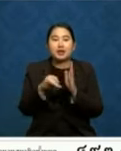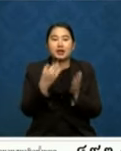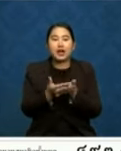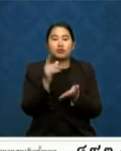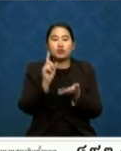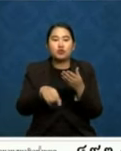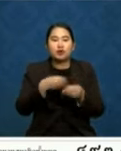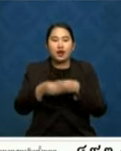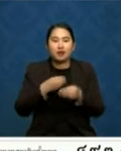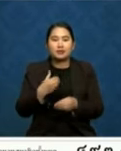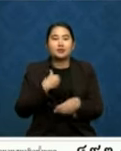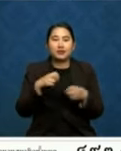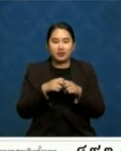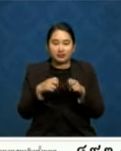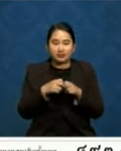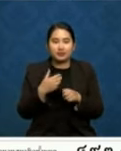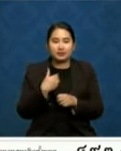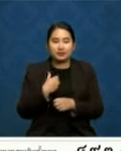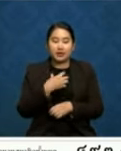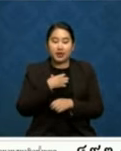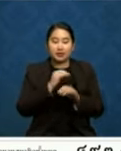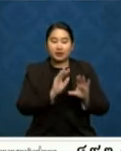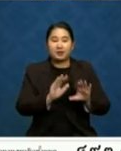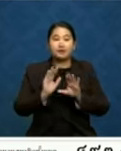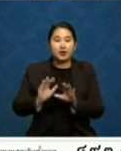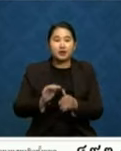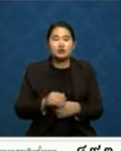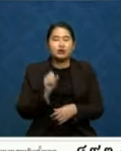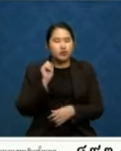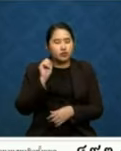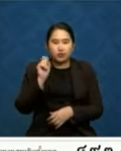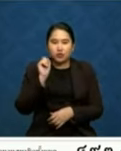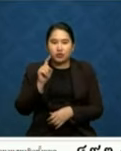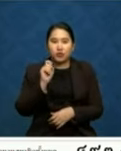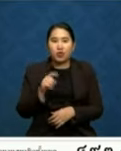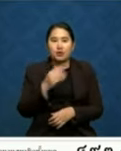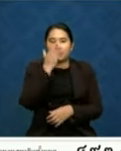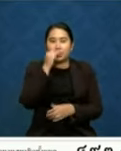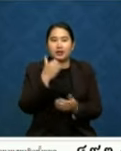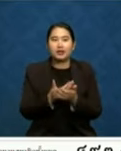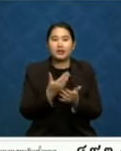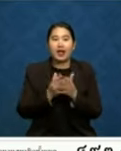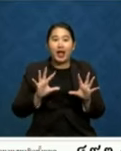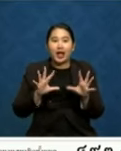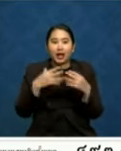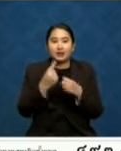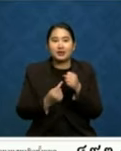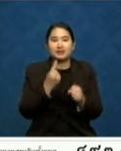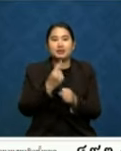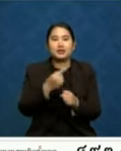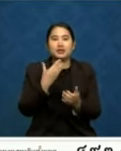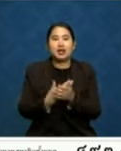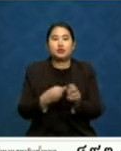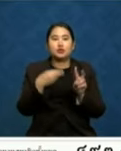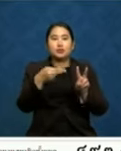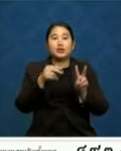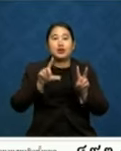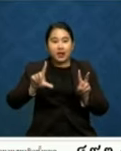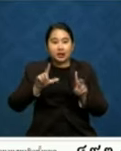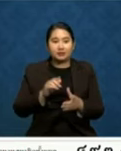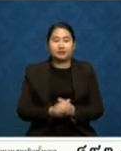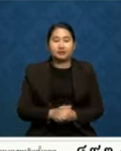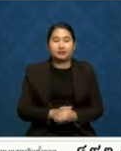อันนี้ก็เป็นปัญหาอย่างนึงนะครับซึ่งก็อยากจะฝากว่าจะต้องเร่งรัดนะครับเพราะเขาบอกว่าเงินตรงนี้มันหายไปปีละ 20,000 กว่าล้านก็ฝากจะต้องซึ่ง